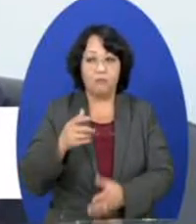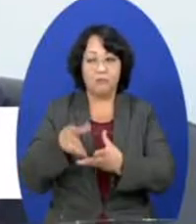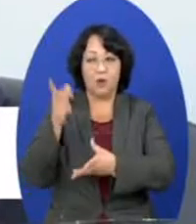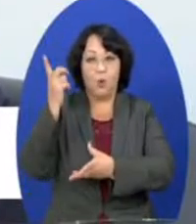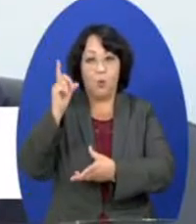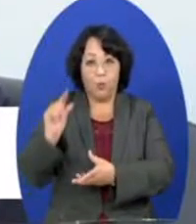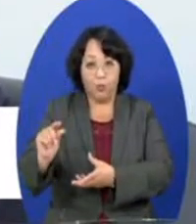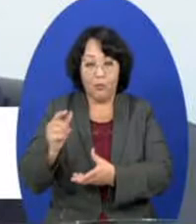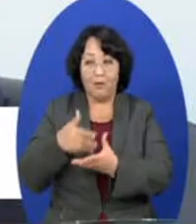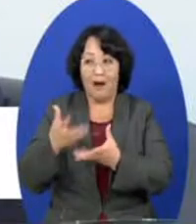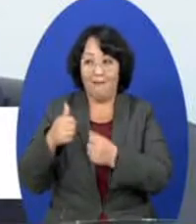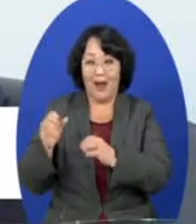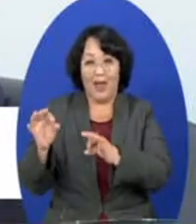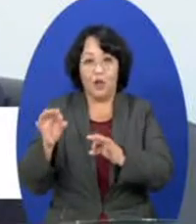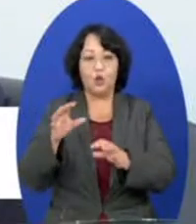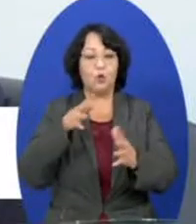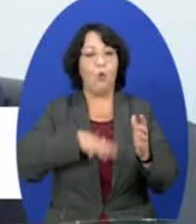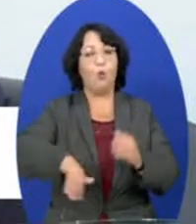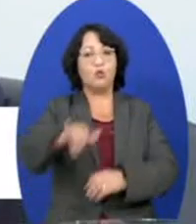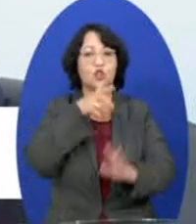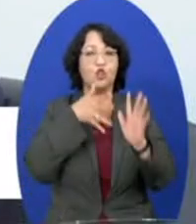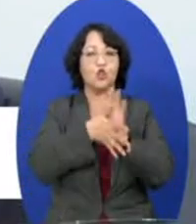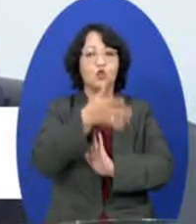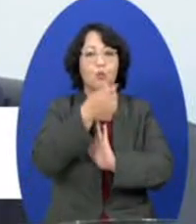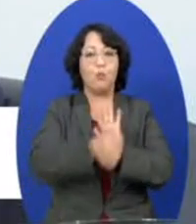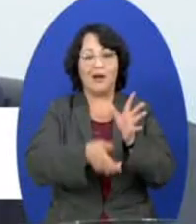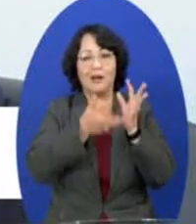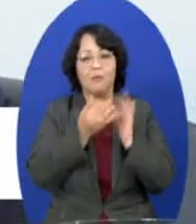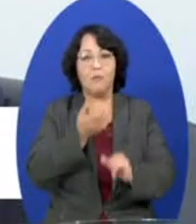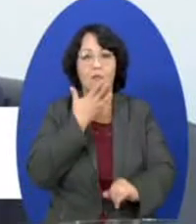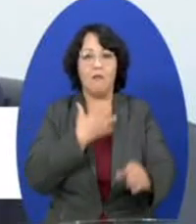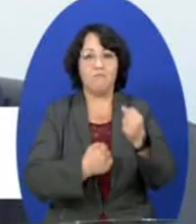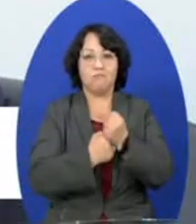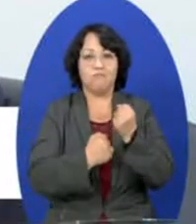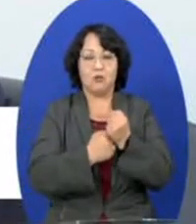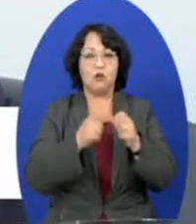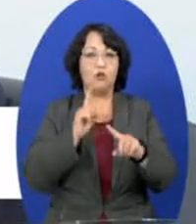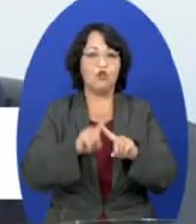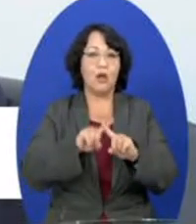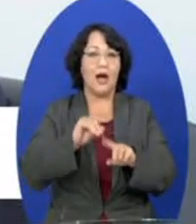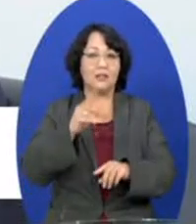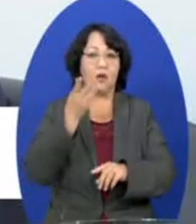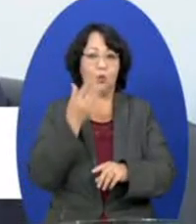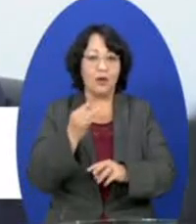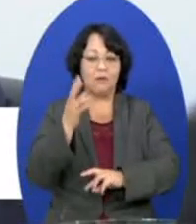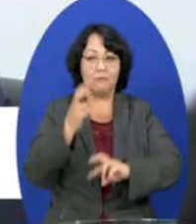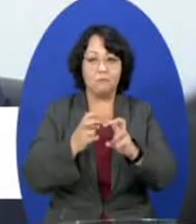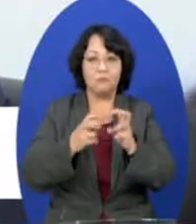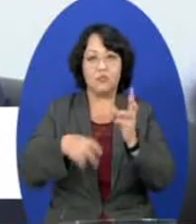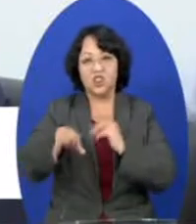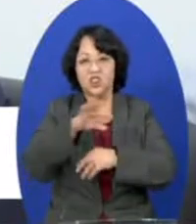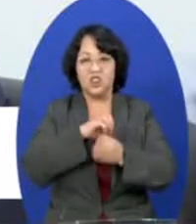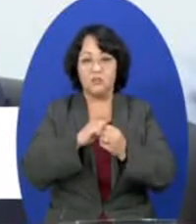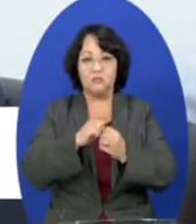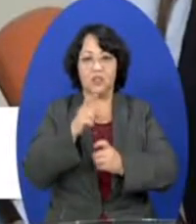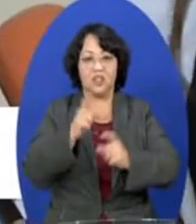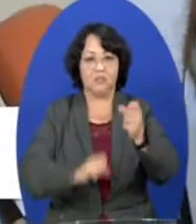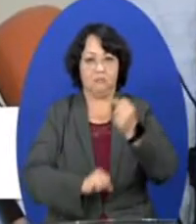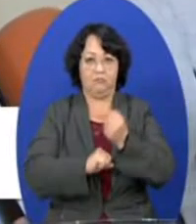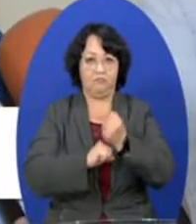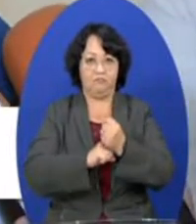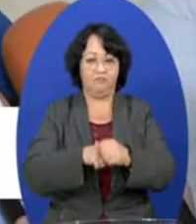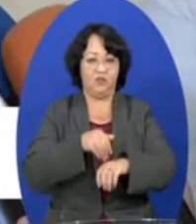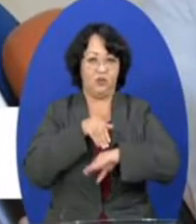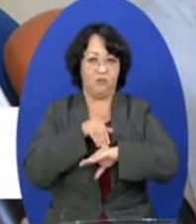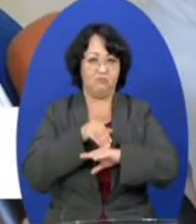төсөв нь ингээд хямраад идэхгүй, а нөгөө тэр хөдөөчхөн бүтээгдэхүүн чинь нөхөд идэг юм. Тэрийг доктортой байлгаад идэг энэ